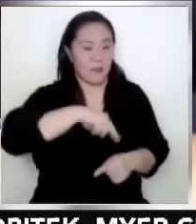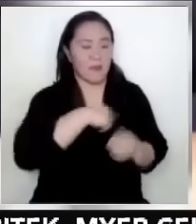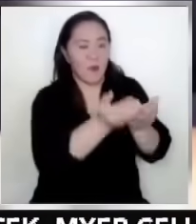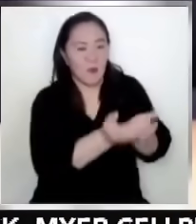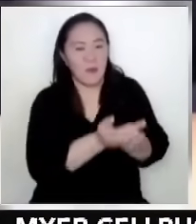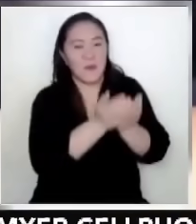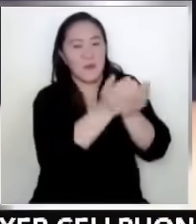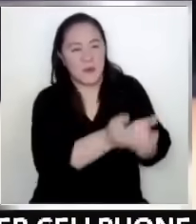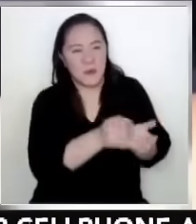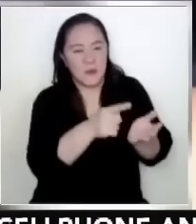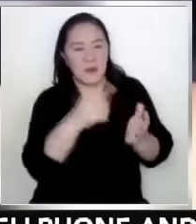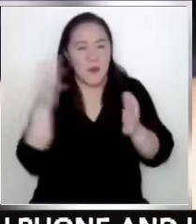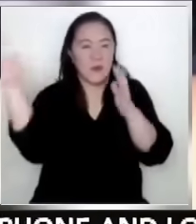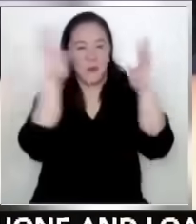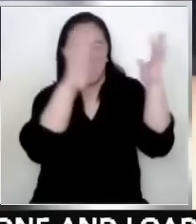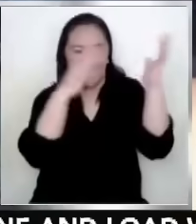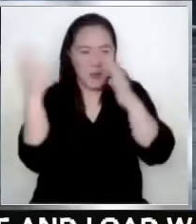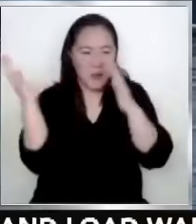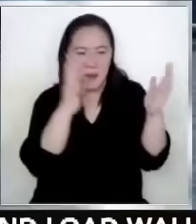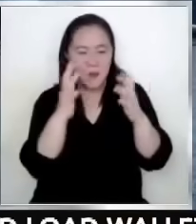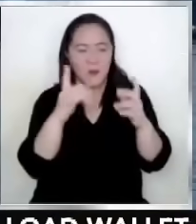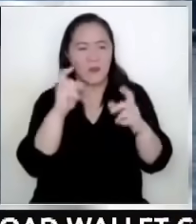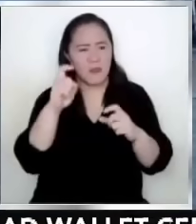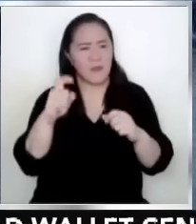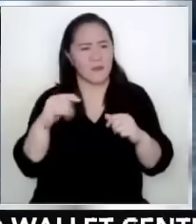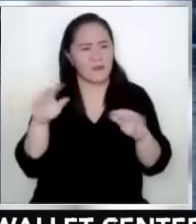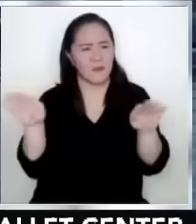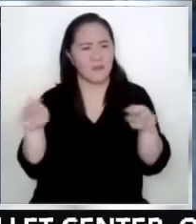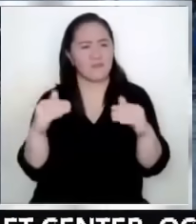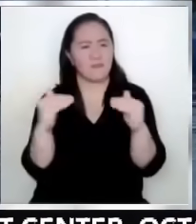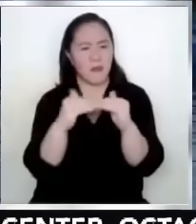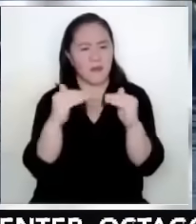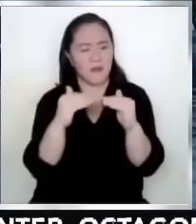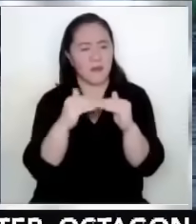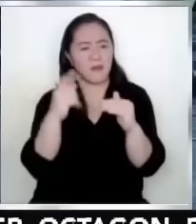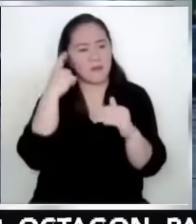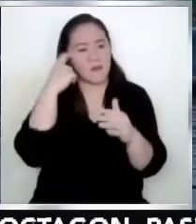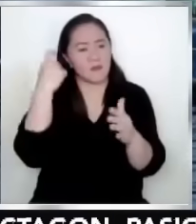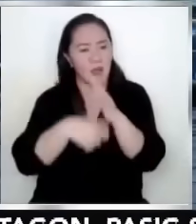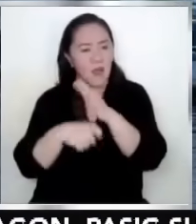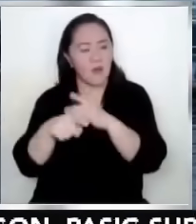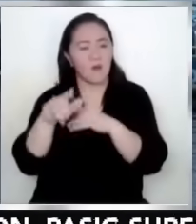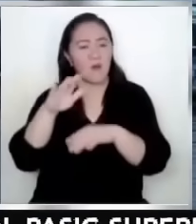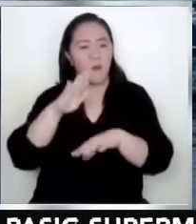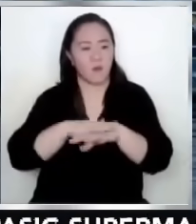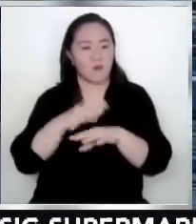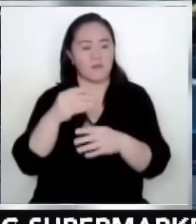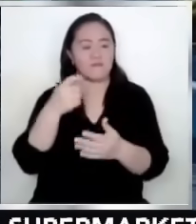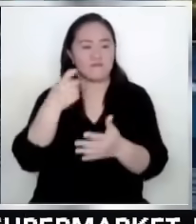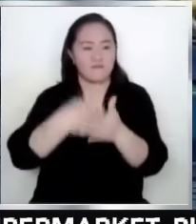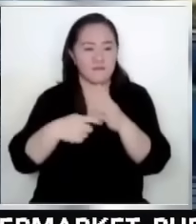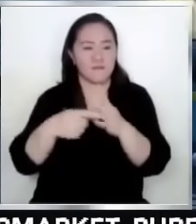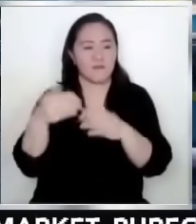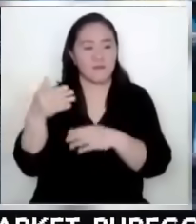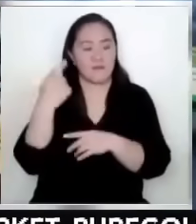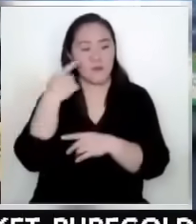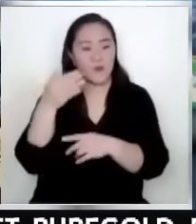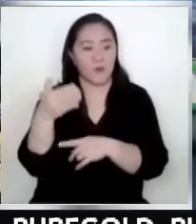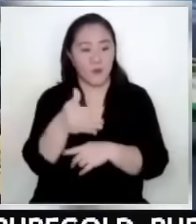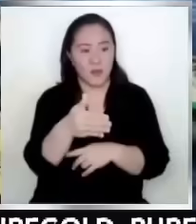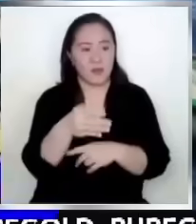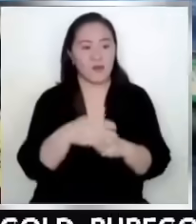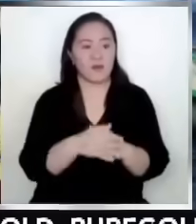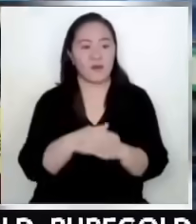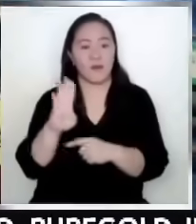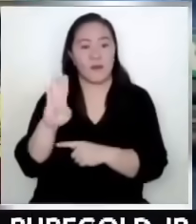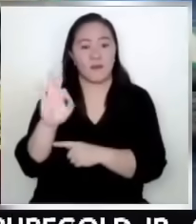dapat magiging patas na sila sa mga isda. Para maibsan ang kanilang gastos, dadalasan daw ng Bureau of Fisheries and Aquatic Resources ang